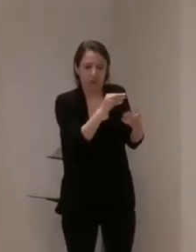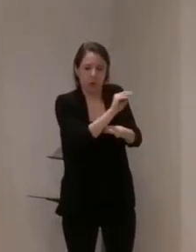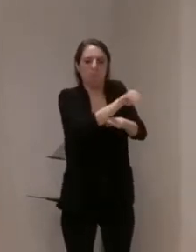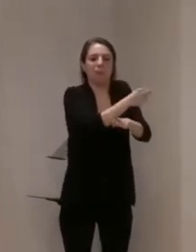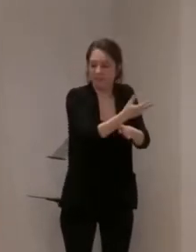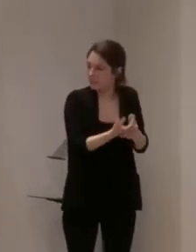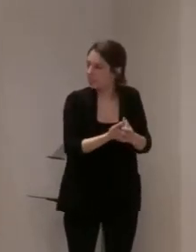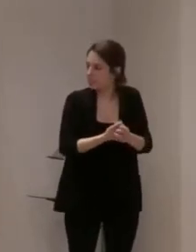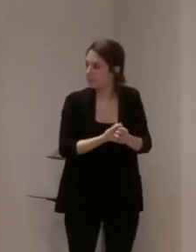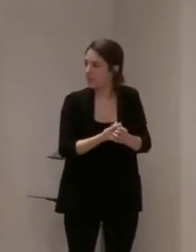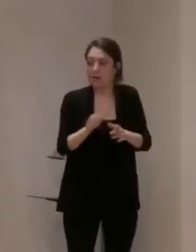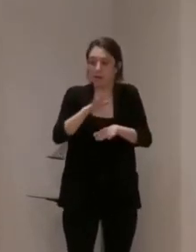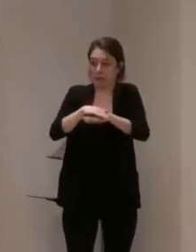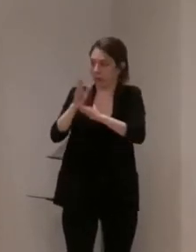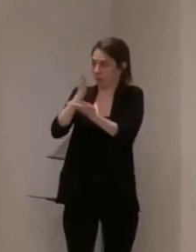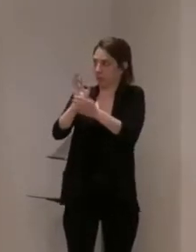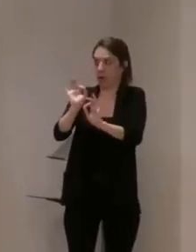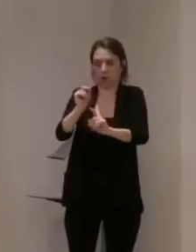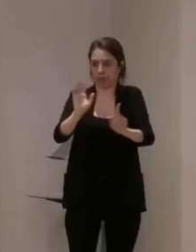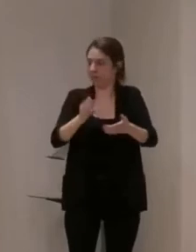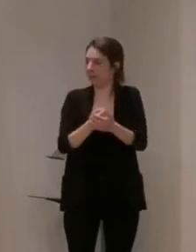Enllaça, però deixa'm que... No,